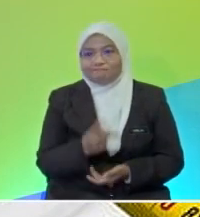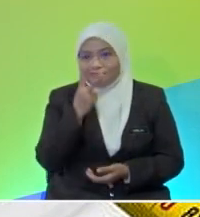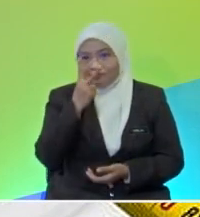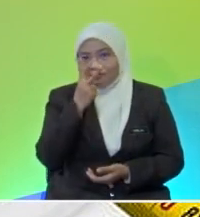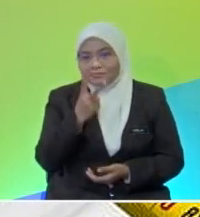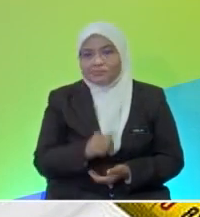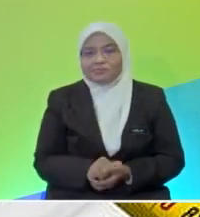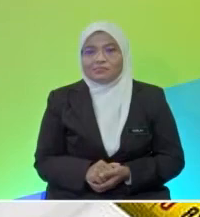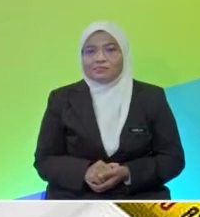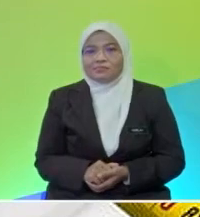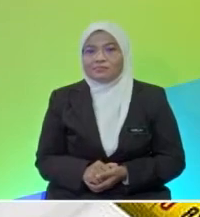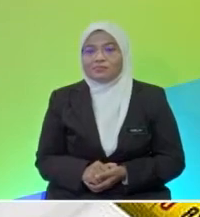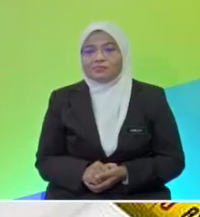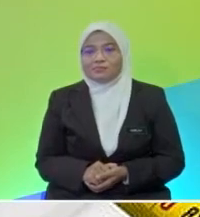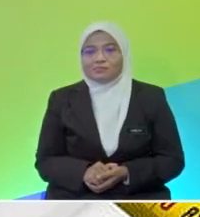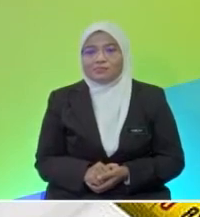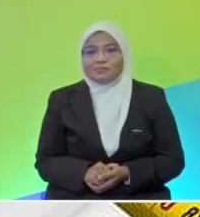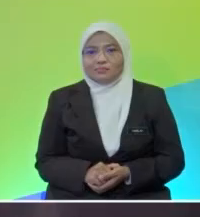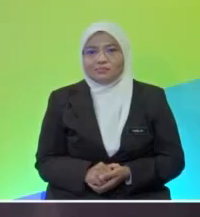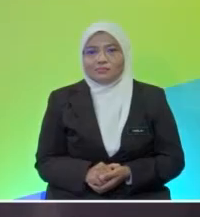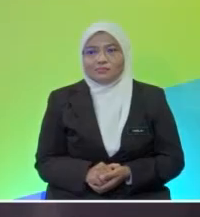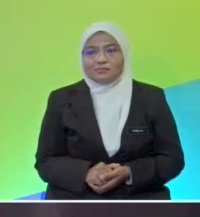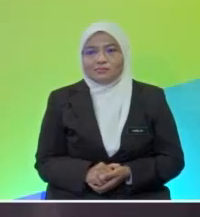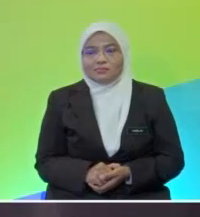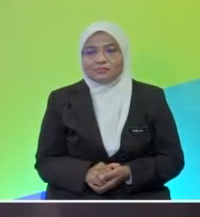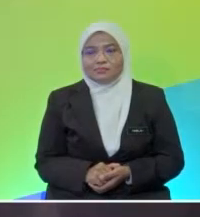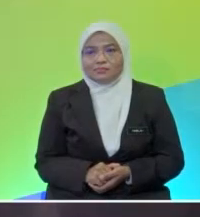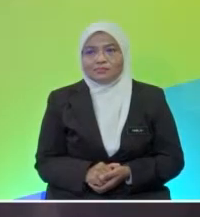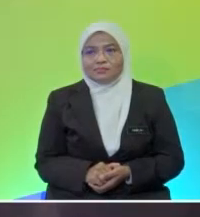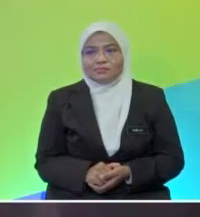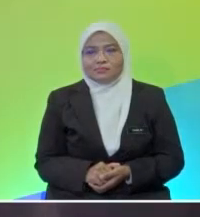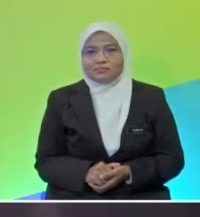untuk bearing dalam kaki